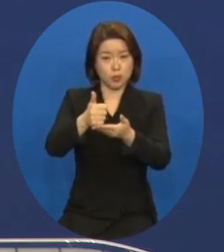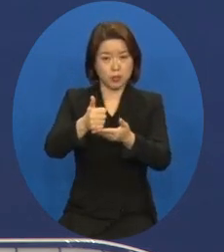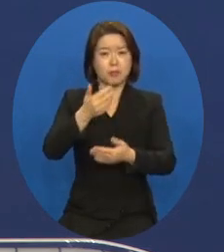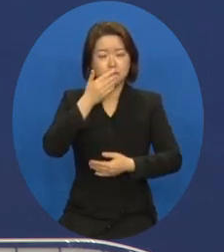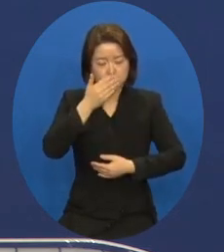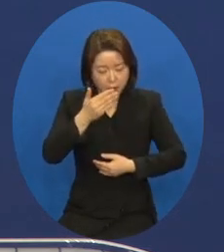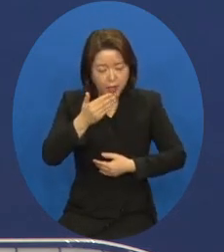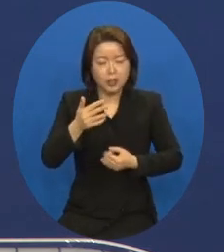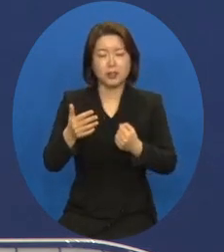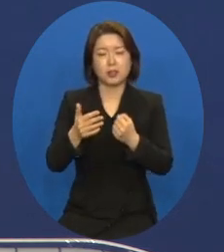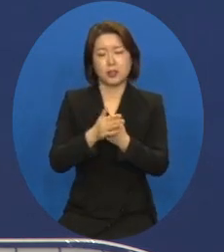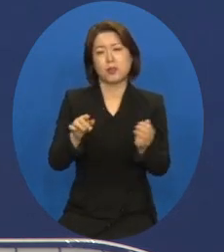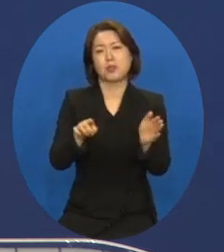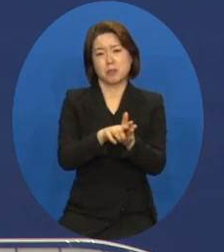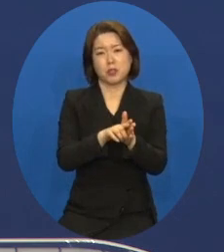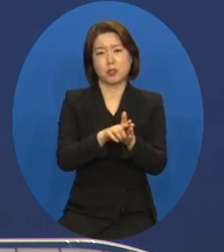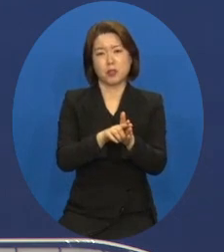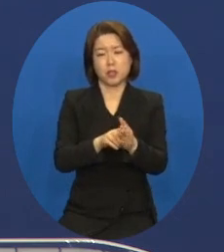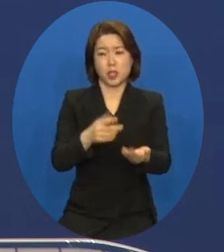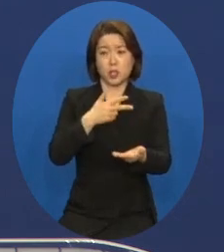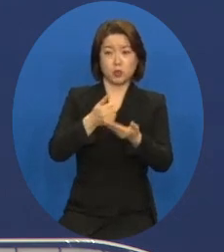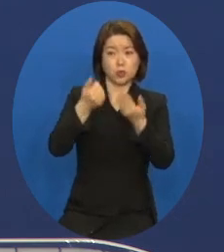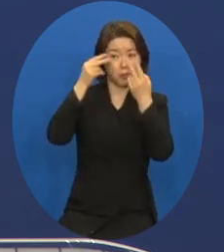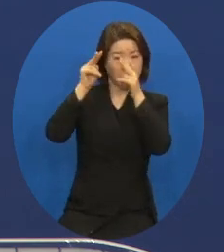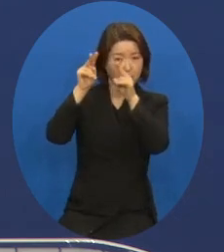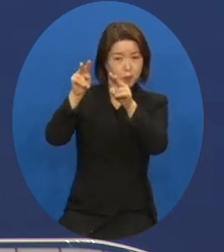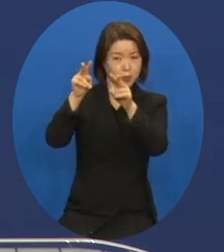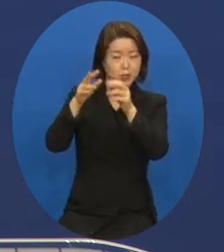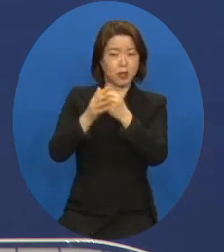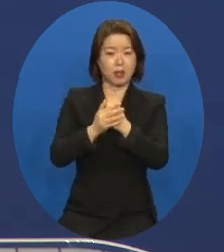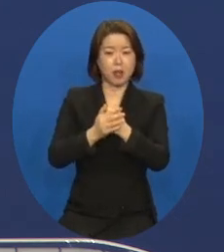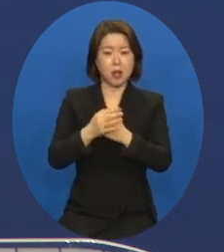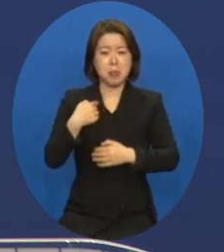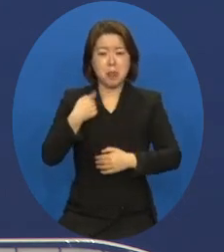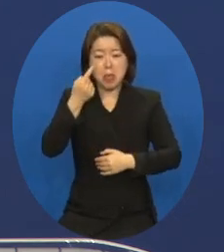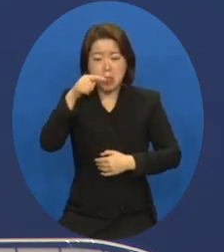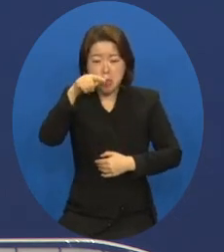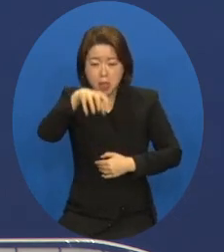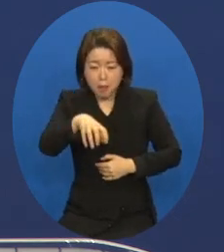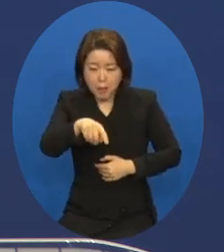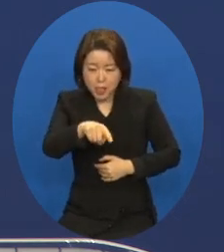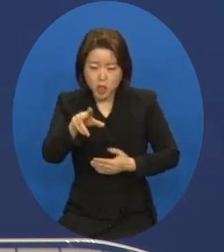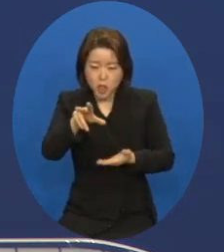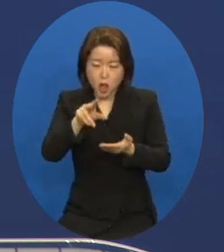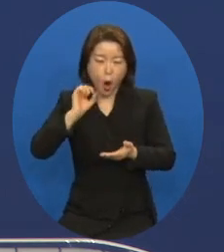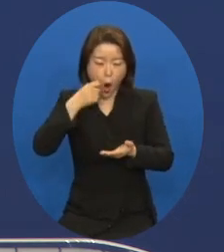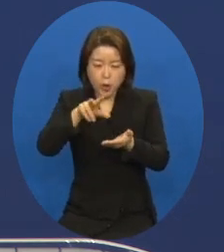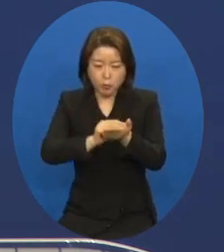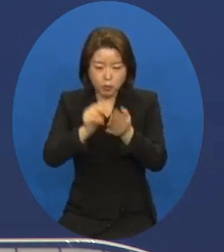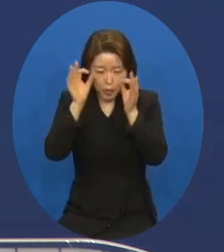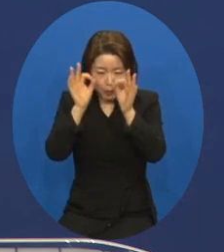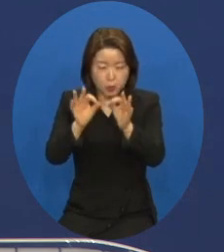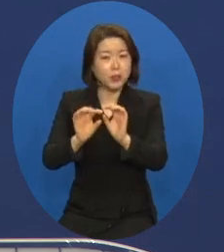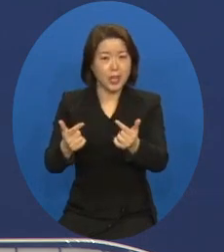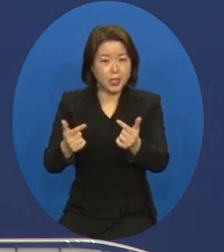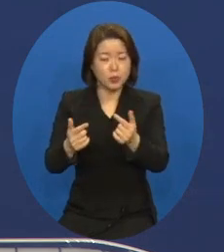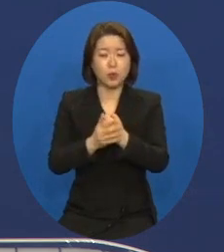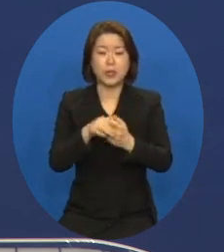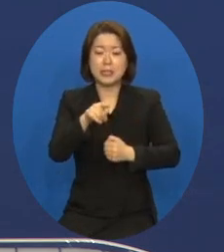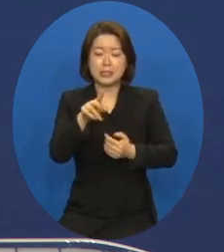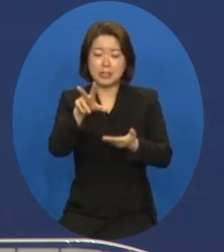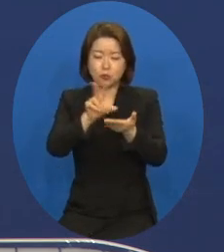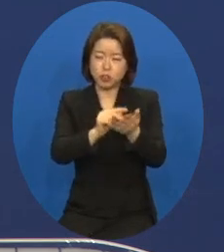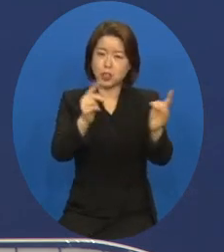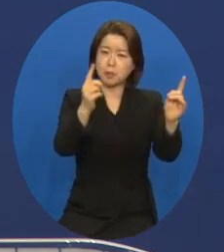믿은 거에요 주님을 바라 보니까 눈앞에 보이는 어려운 문제만 보지 않고 그 문제를